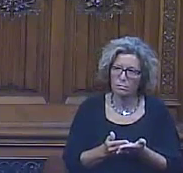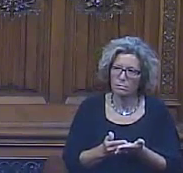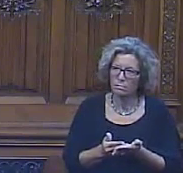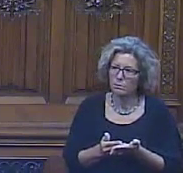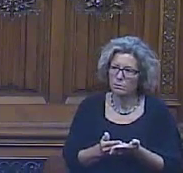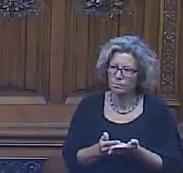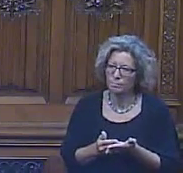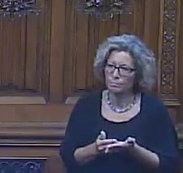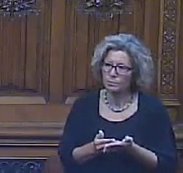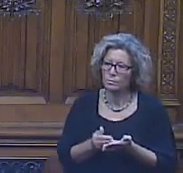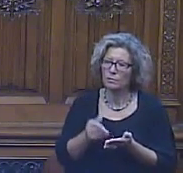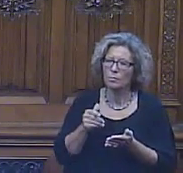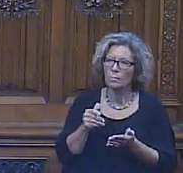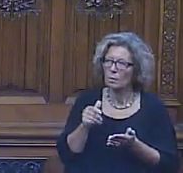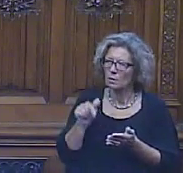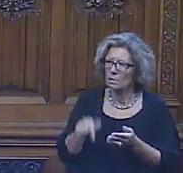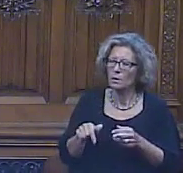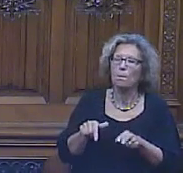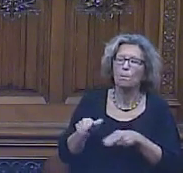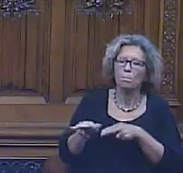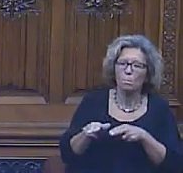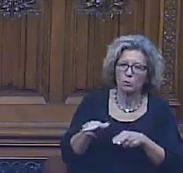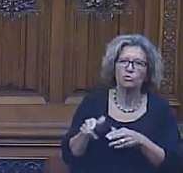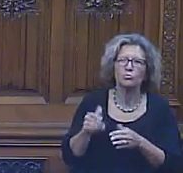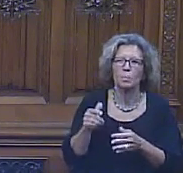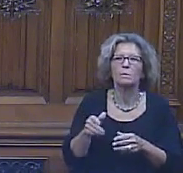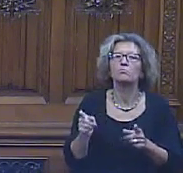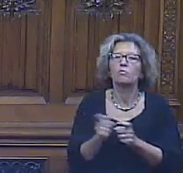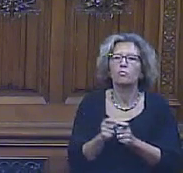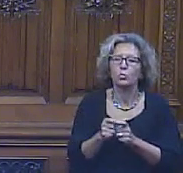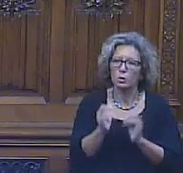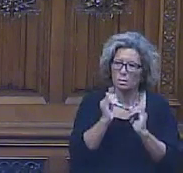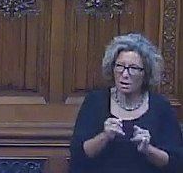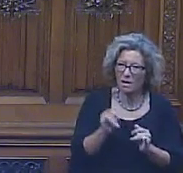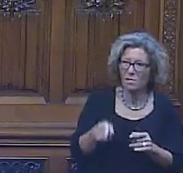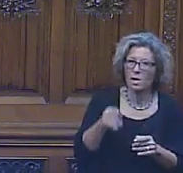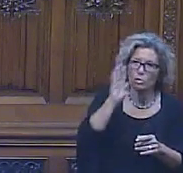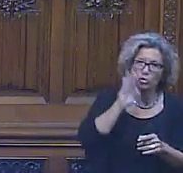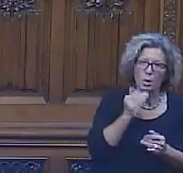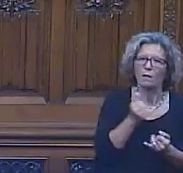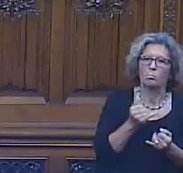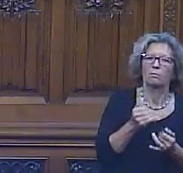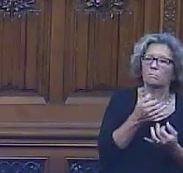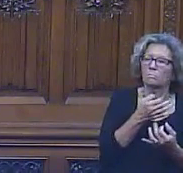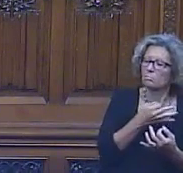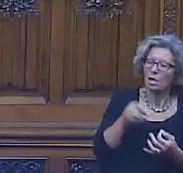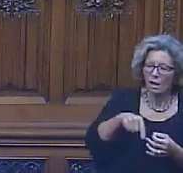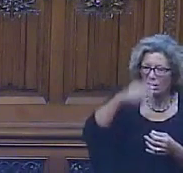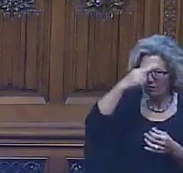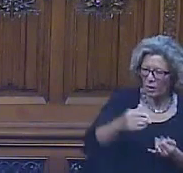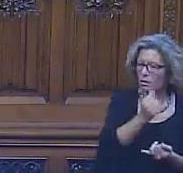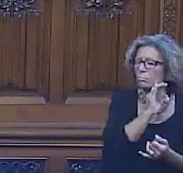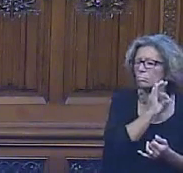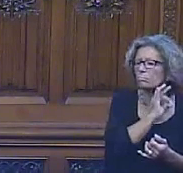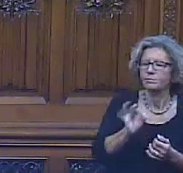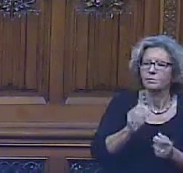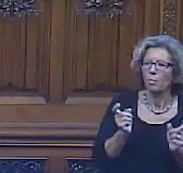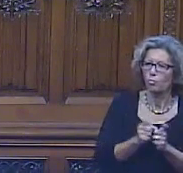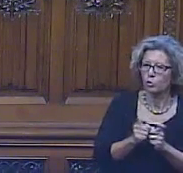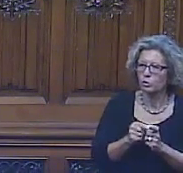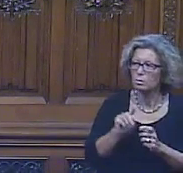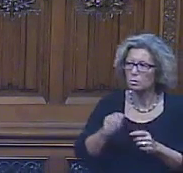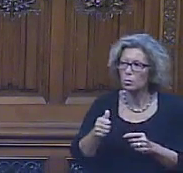das Management funktioniert, weil in Wien die Stadt funktioniert und dass an der Seite